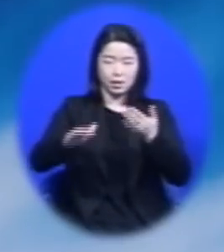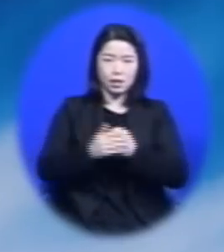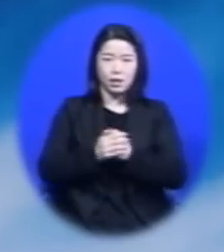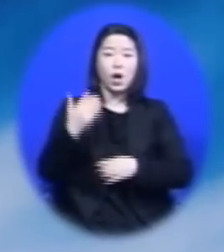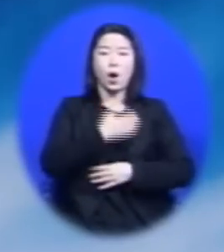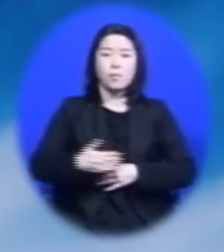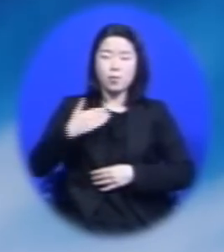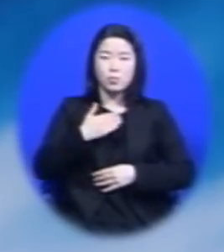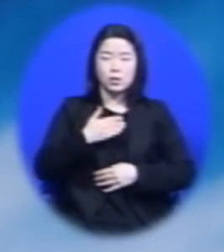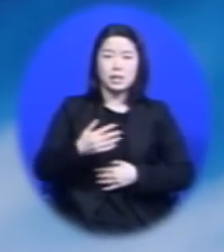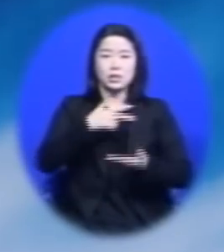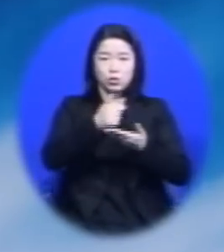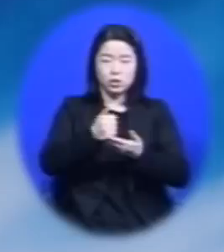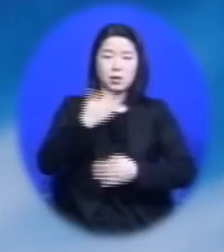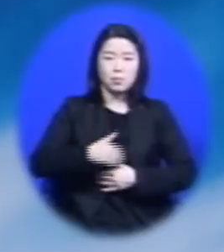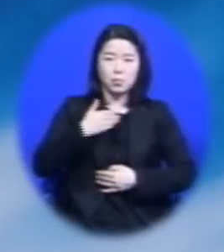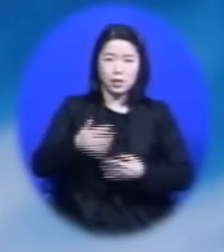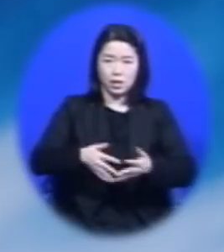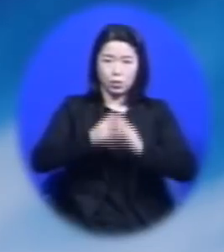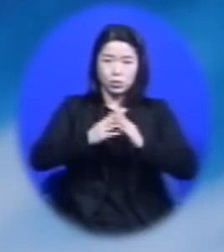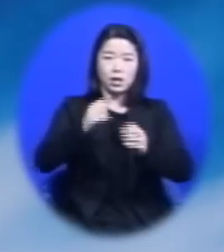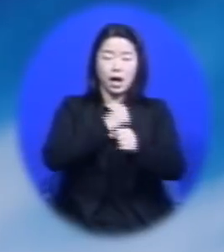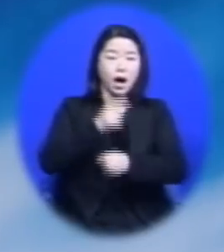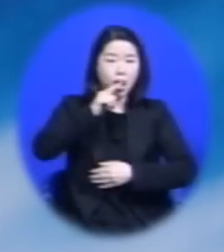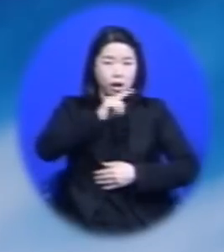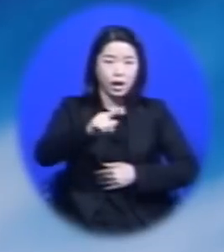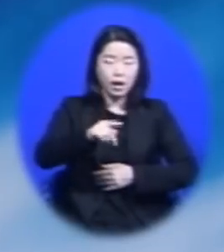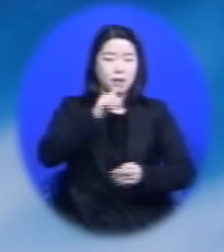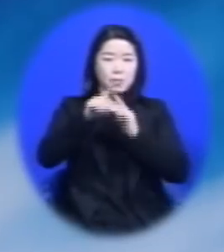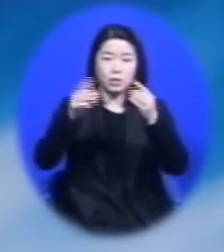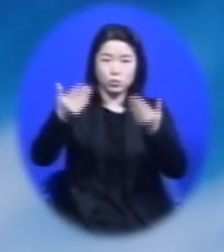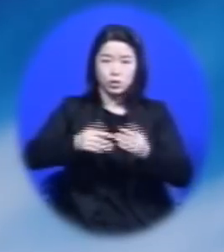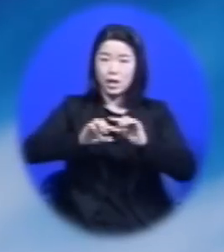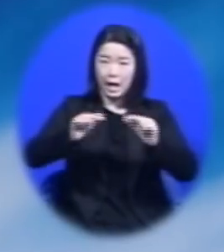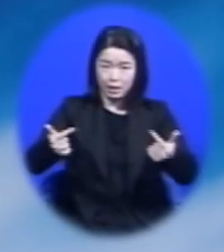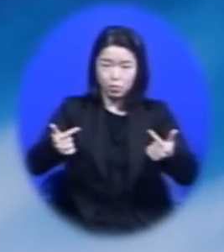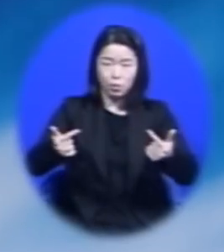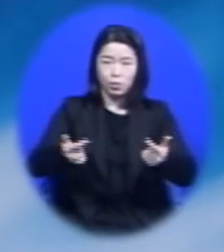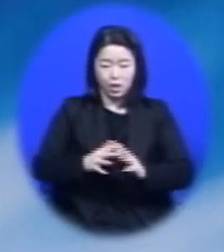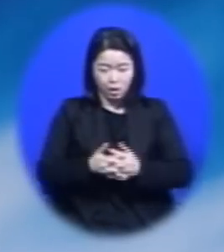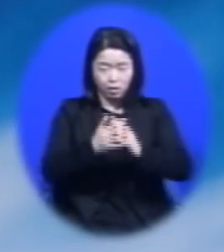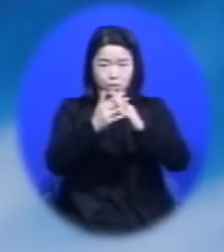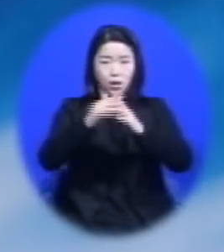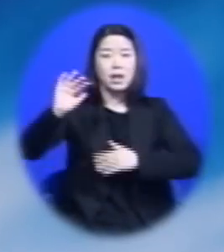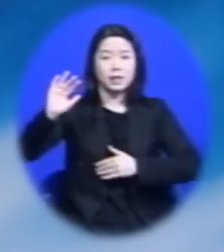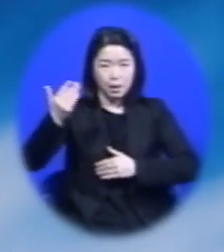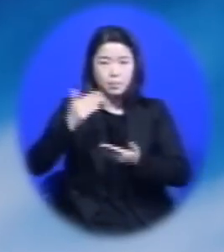몸을 주님의 몸을 건설하라 이렇게 말씀하지 않고 건설됩니다